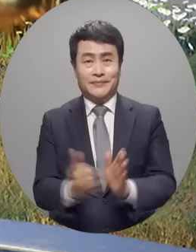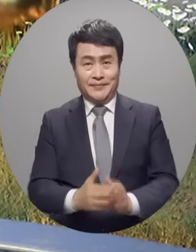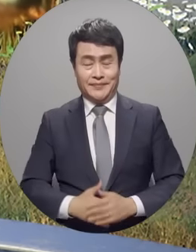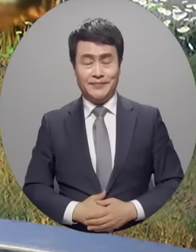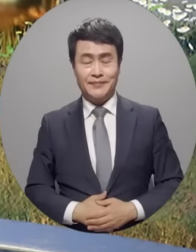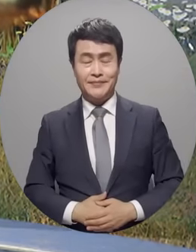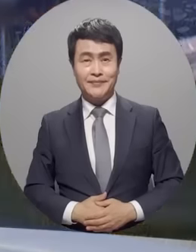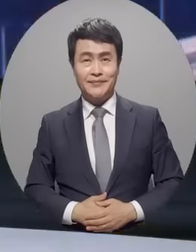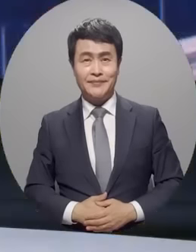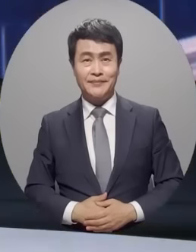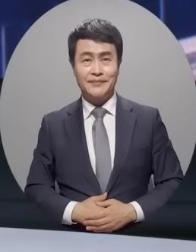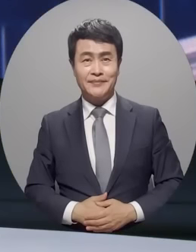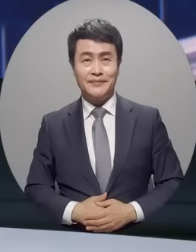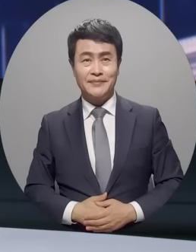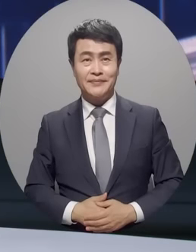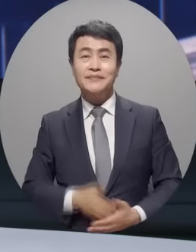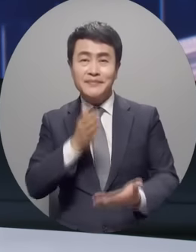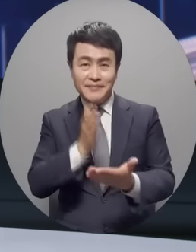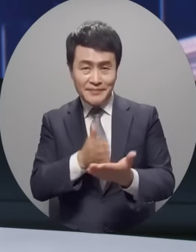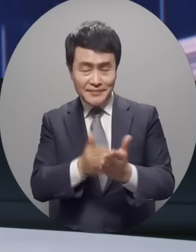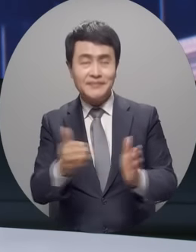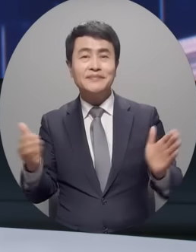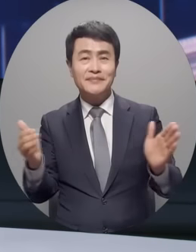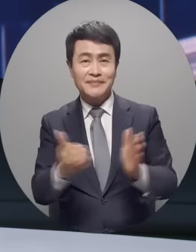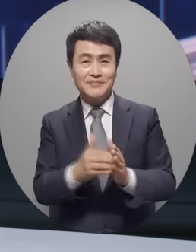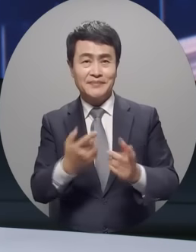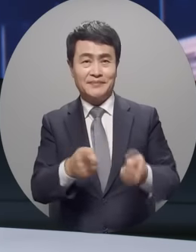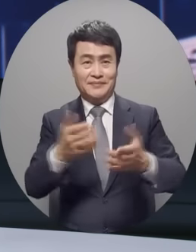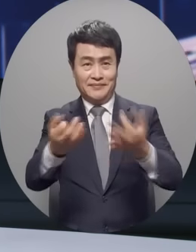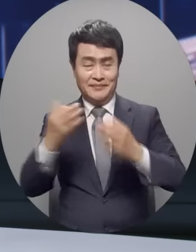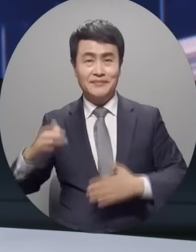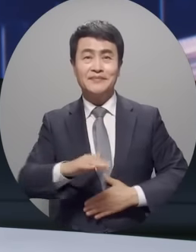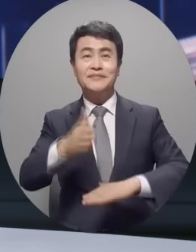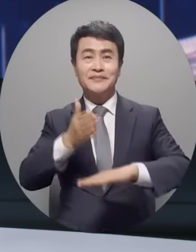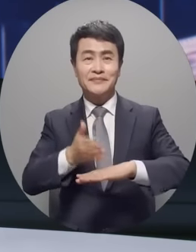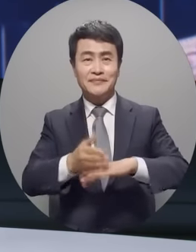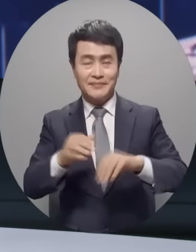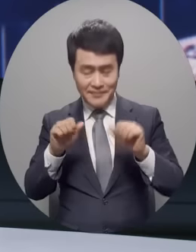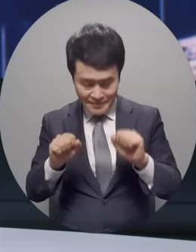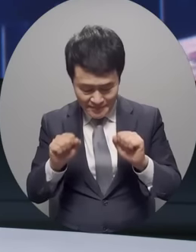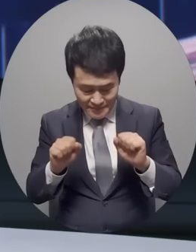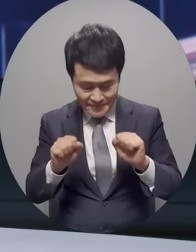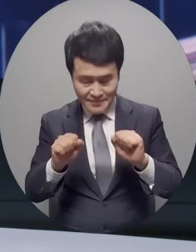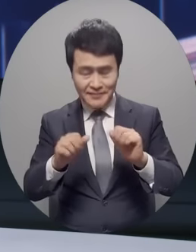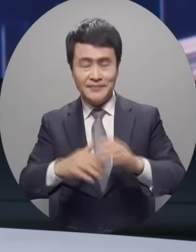일요일 뉴스데스크 마칩니다. 함께해 주신 여러분 고맙습니다.